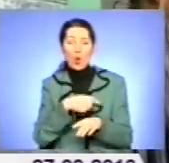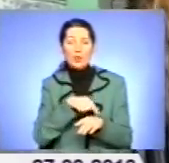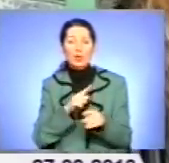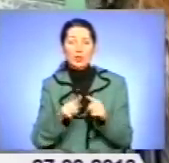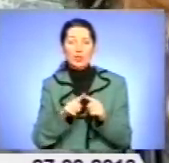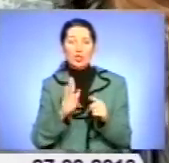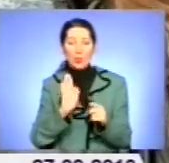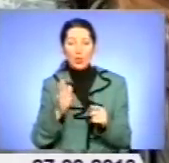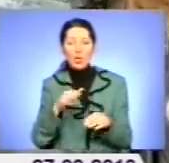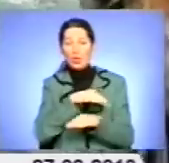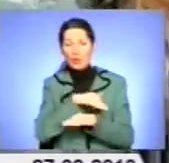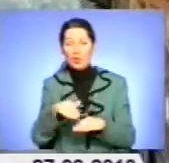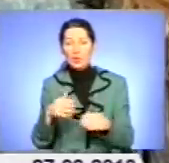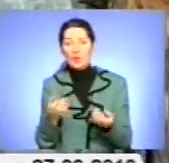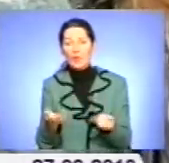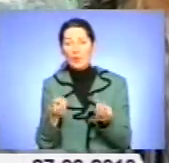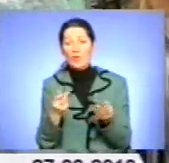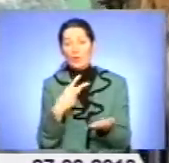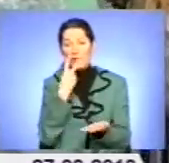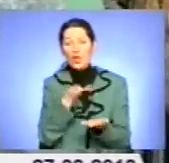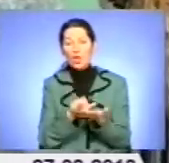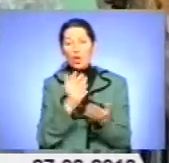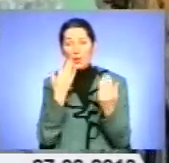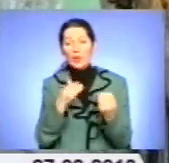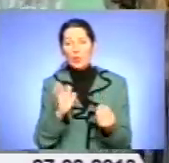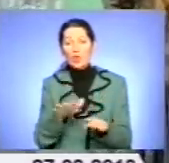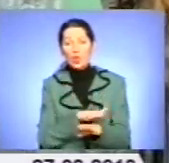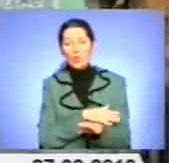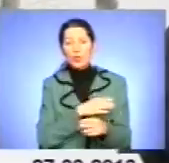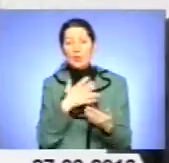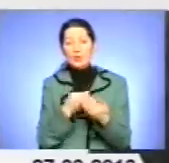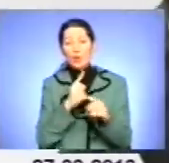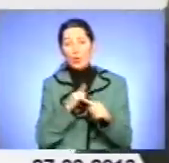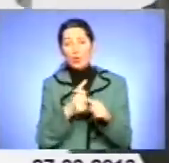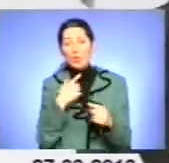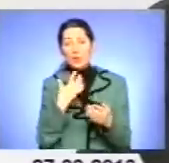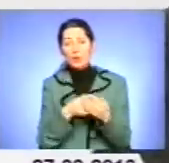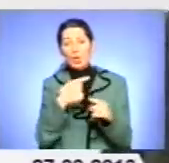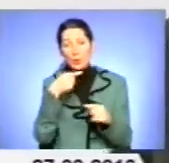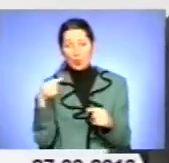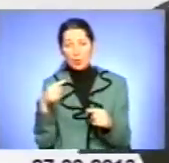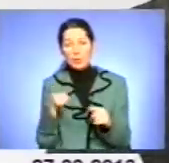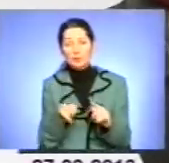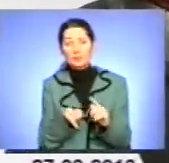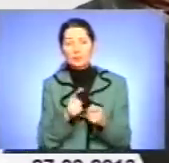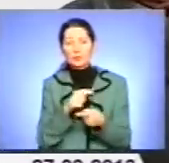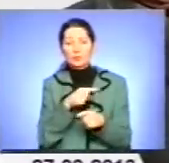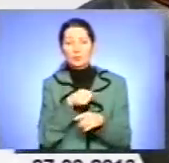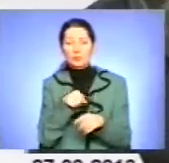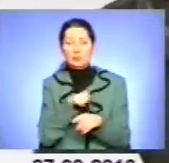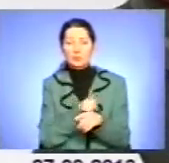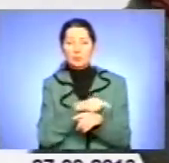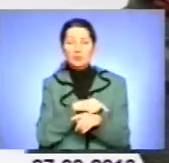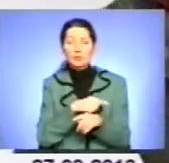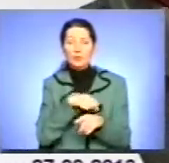видно. День буде довший? День буде довший, звичайно. Свої плюси, свої мінуси. Ну, переведуть стрілки годинників на одну годину вперед